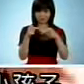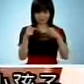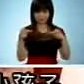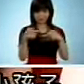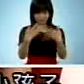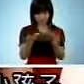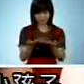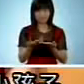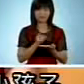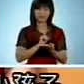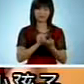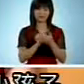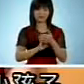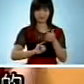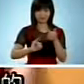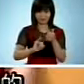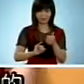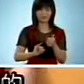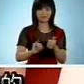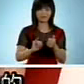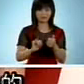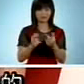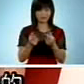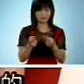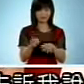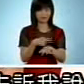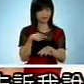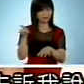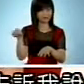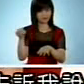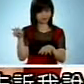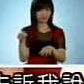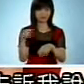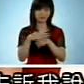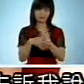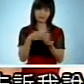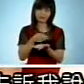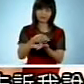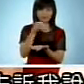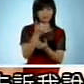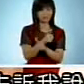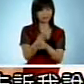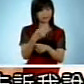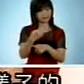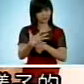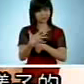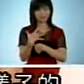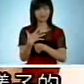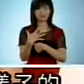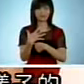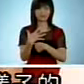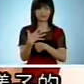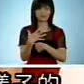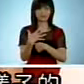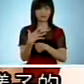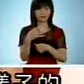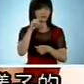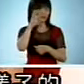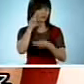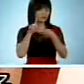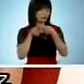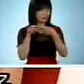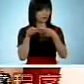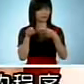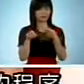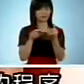的接纳我自己的小孩子。那也从他们的一些宝贵的经验呢，告诉我说，其实像荣誉这样